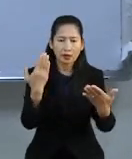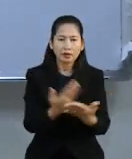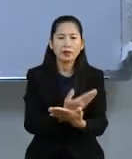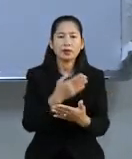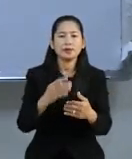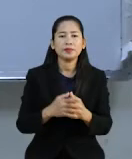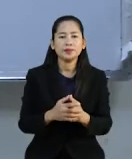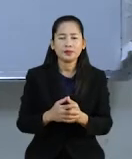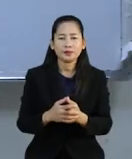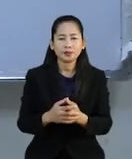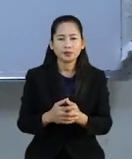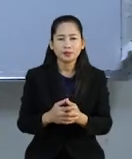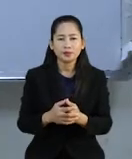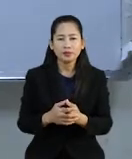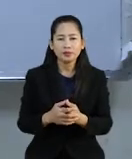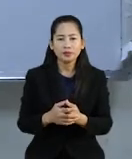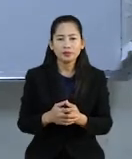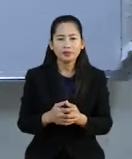nè con á. Chà.